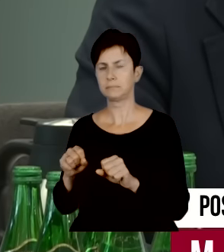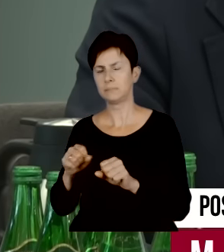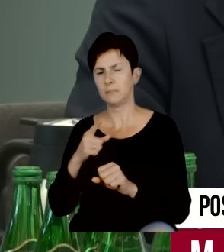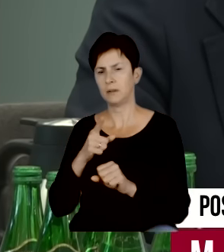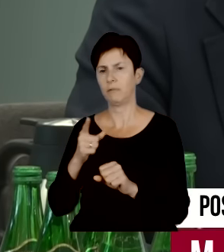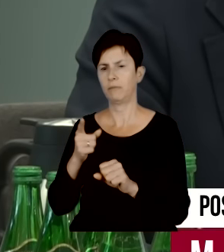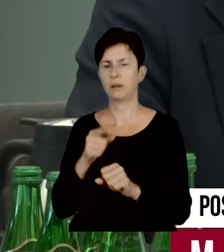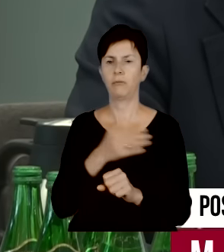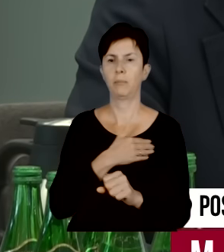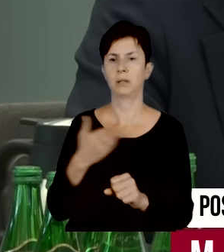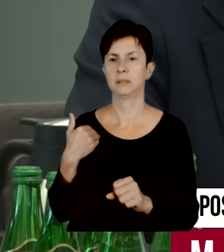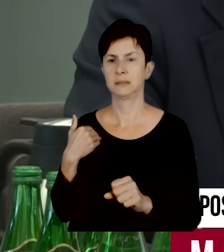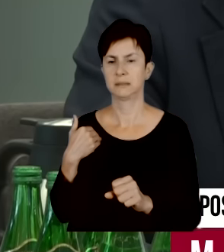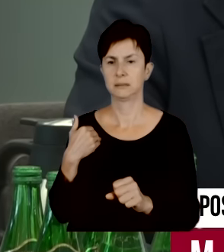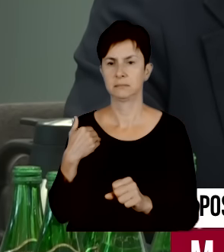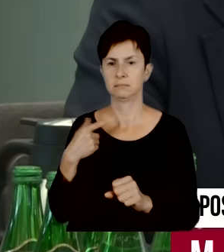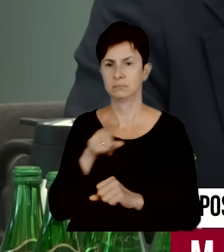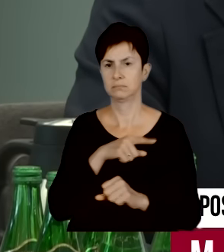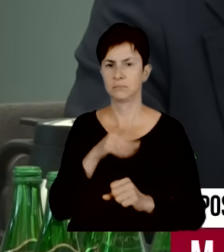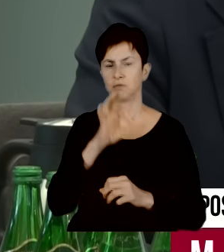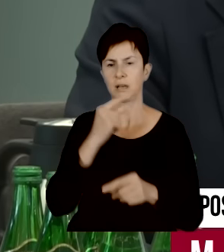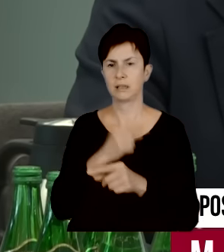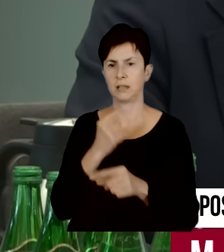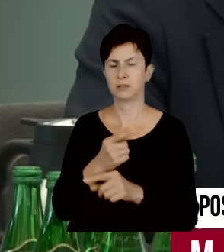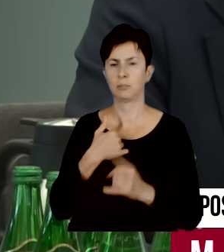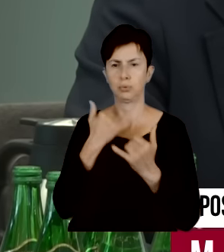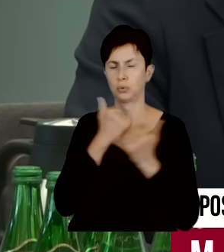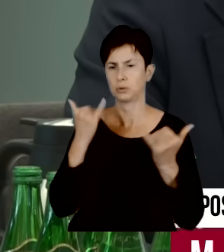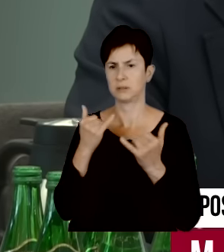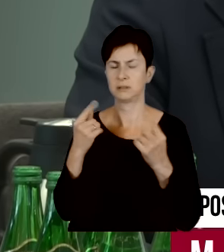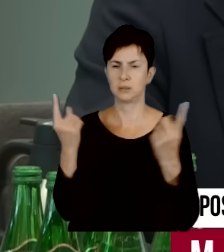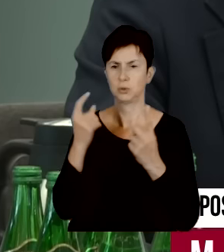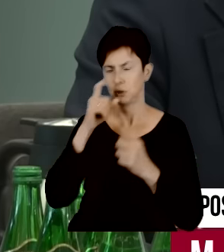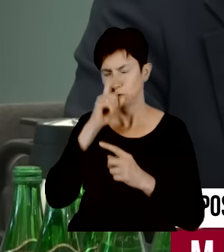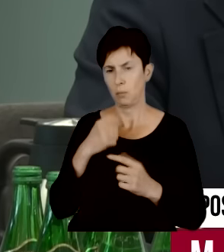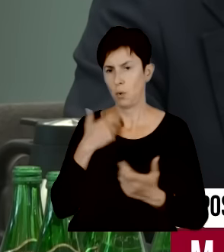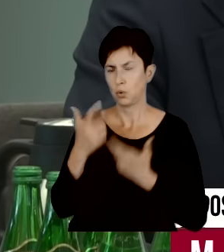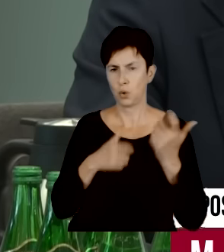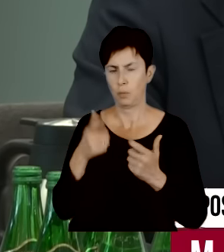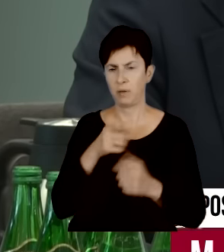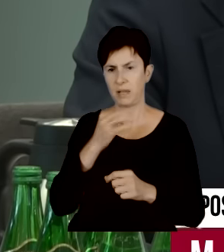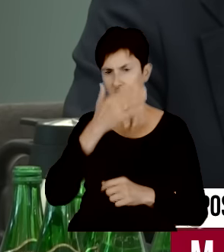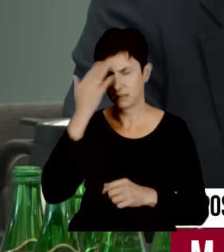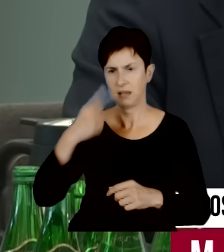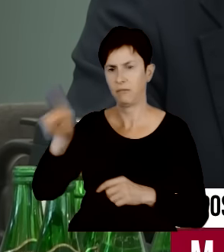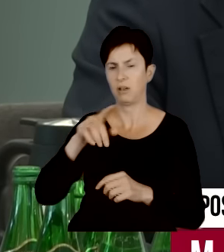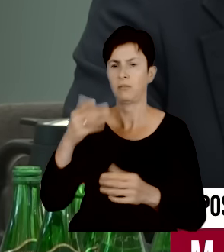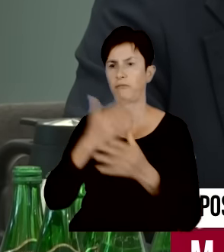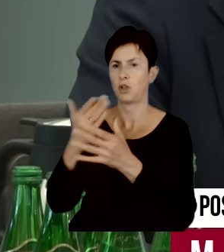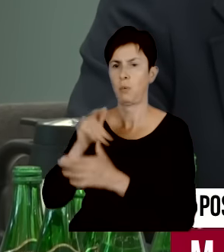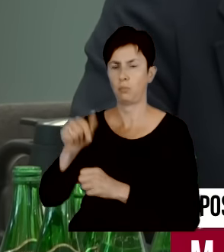pan nie wie nawet że doprowadził do tego swoimi decyzjami bądź pana ministrowie bądź pana ministrowie żeby te podmioty musiały się sądzić z